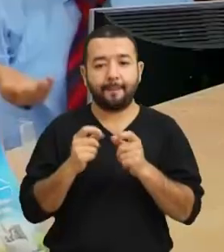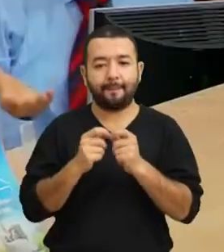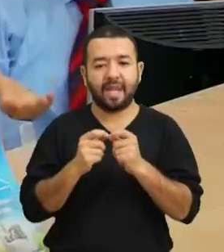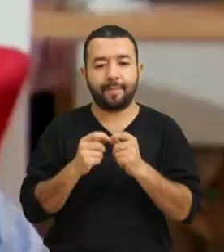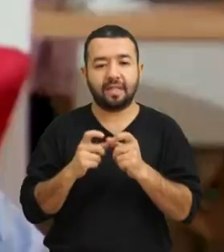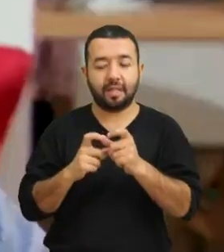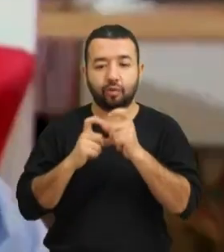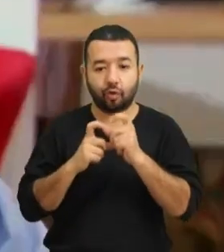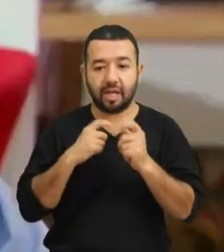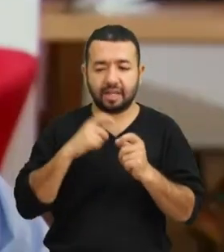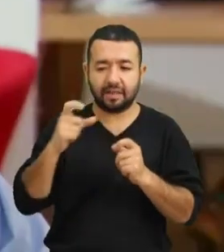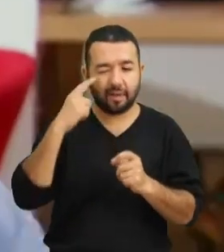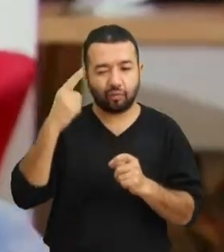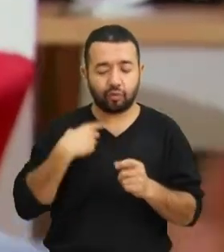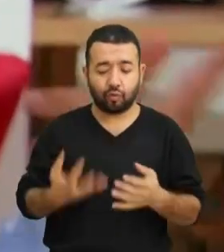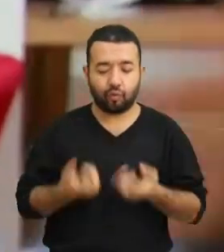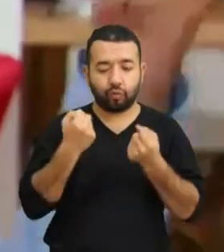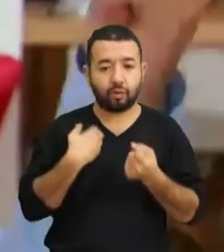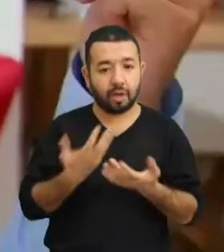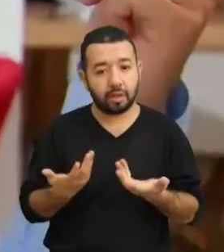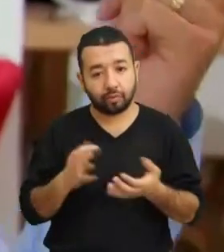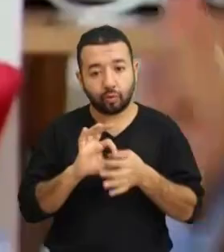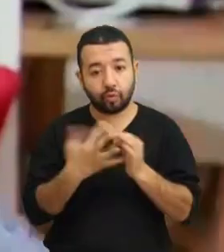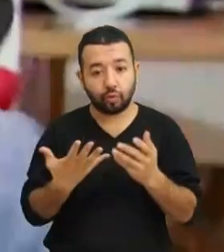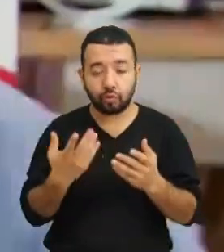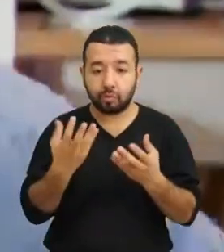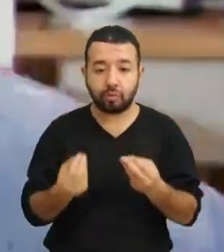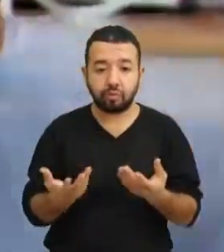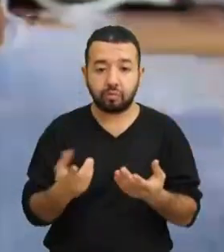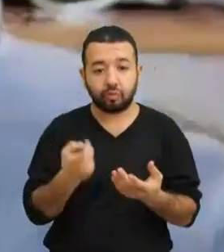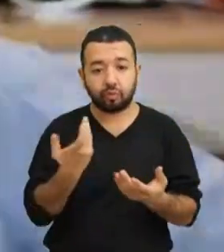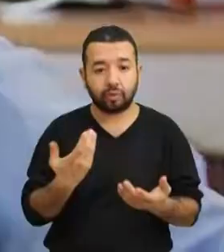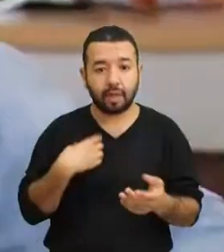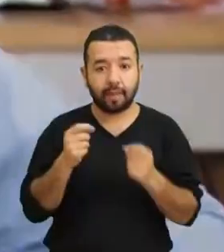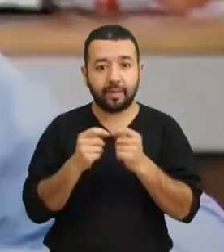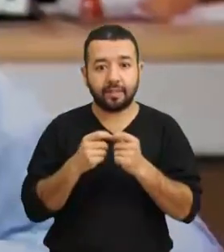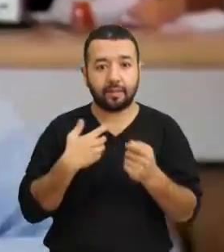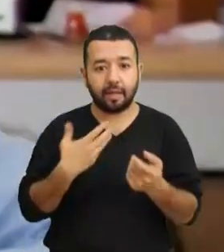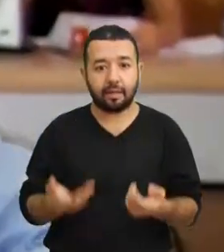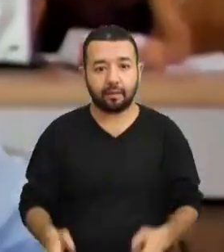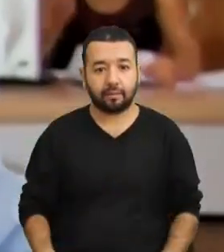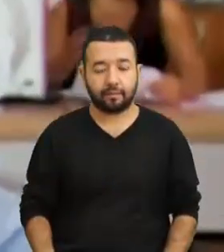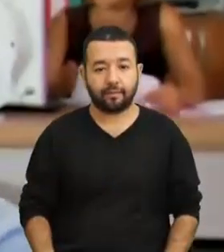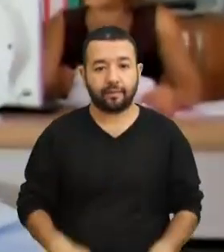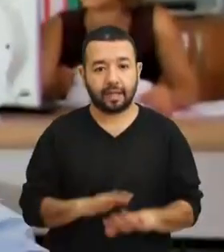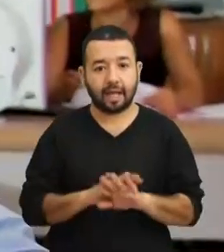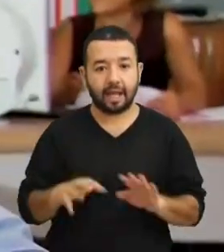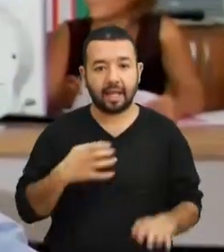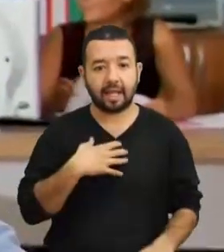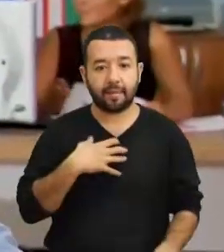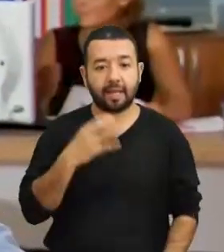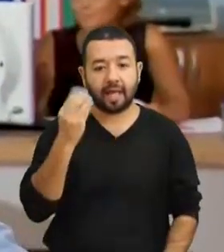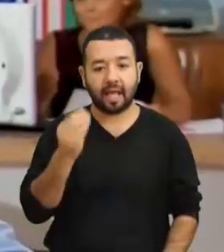düşürmekten kurtulduk. Hadi ya. Hayır, nasıl bir çözüm buldu acaba? Arkadan Nurhan'ın omzuna el attı. Bismillahirrahmanirrahim. Artık kendime